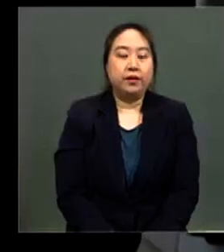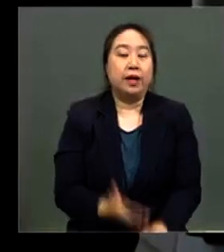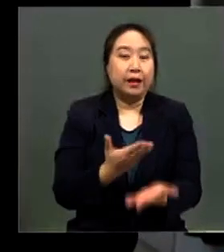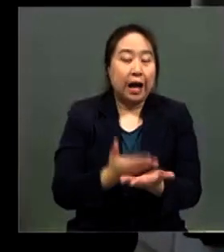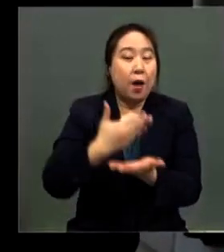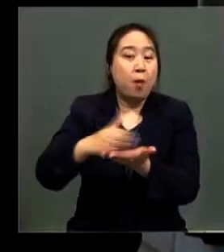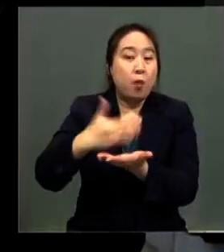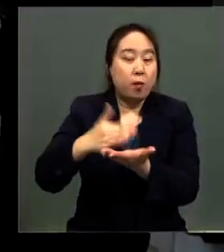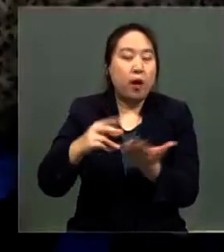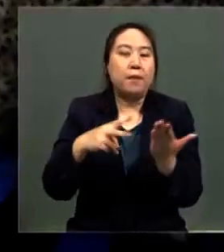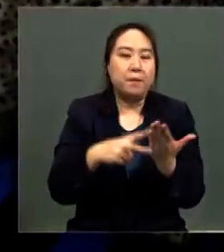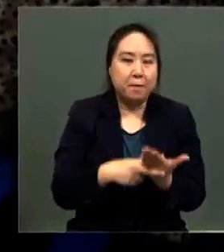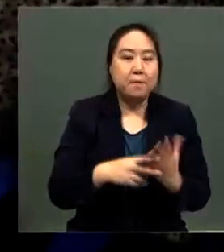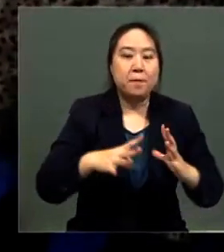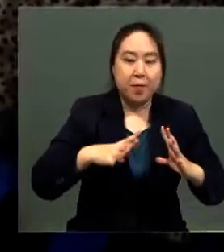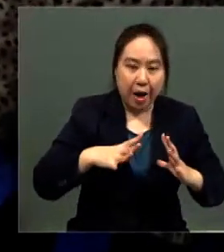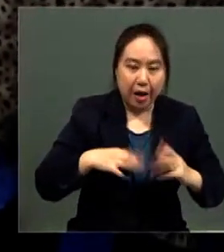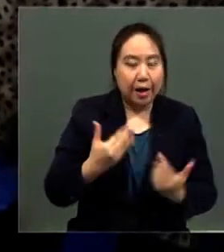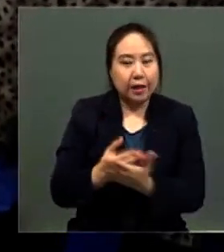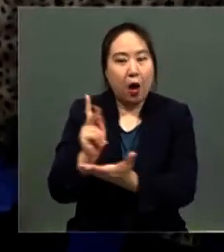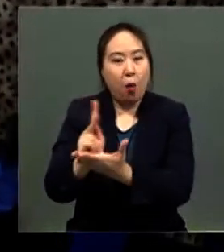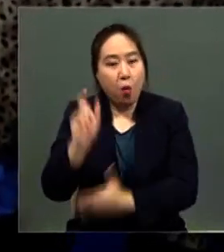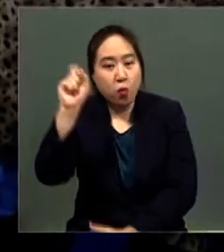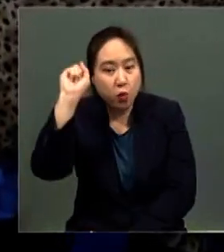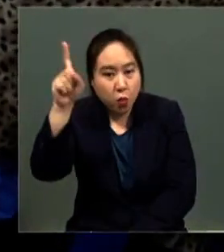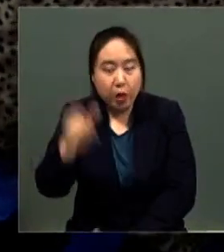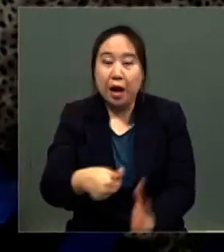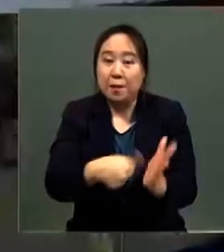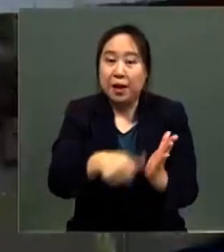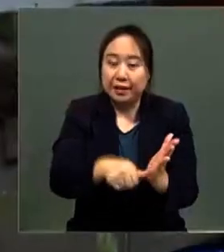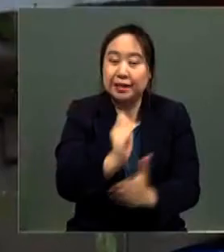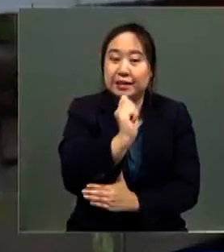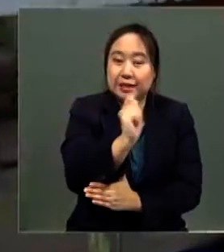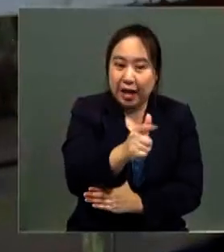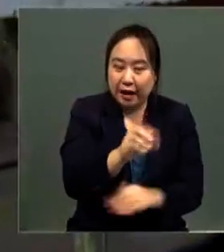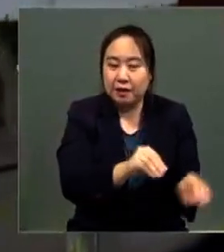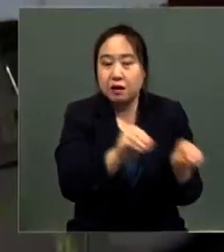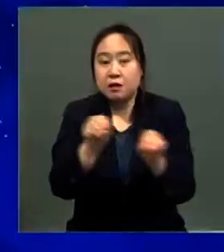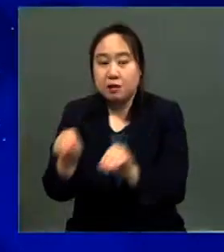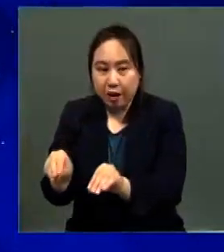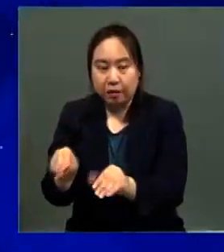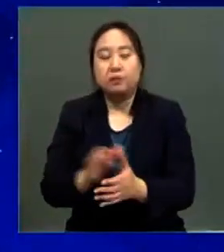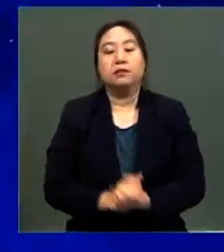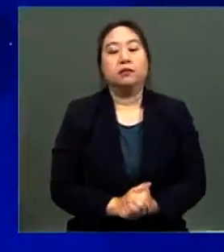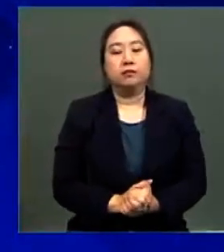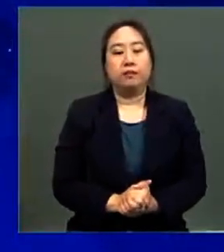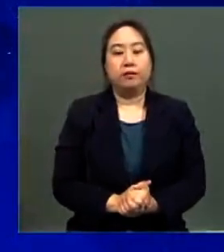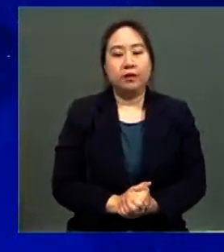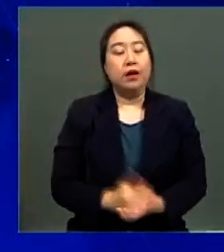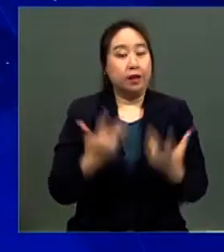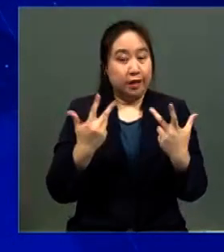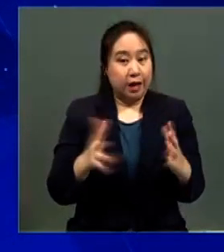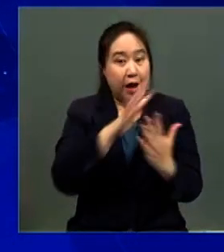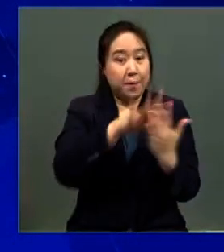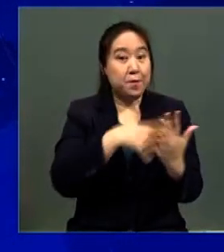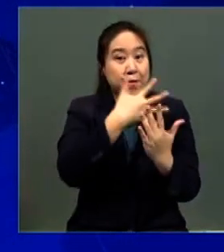นี้ให้สินเชื่อฉุกเฉินเลื่อนการจ่ายภาษีเงินได้เพื่อเพิ่มสภาพคล่องจากนั้นเป็นมาตร